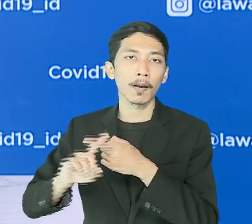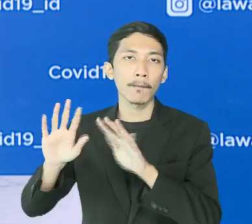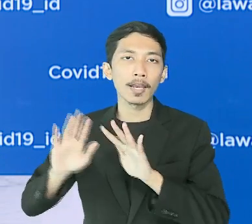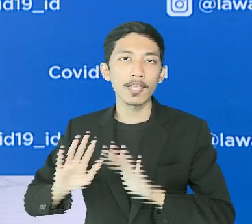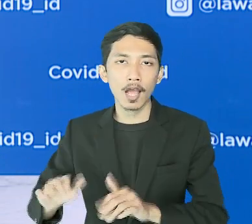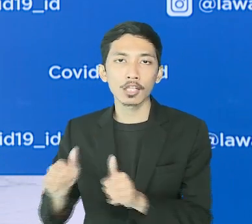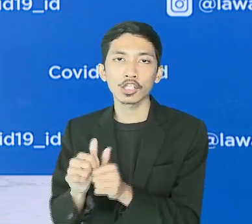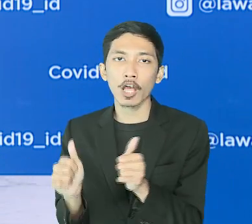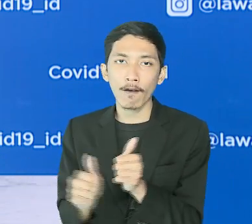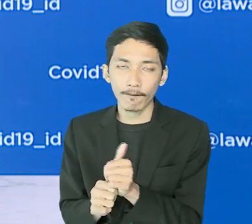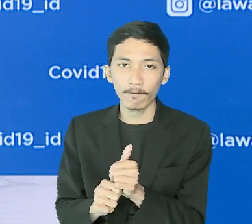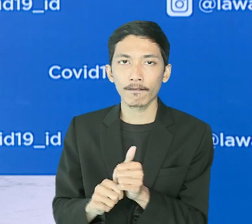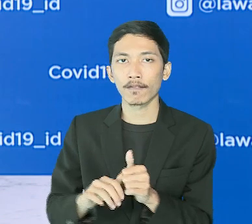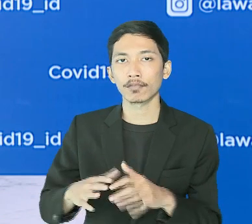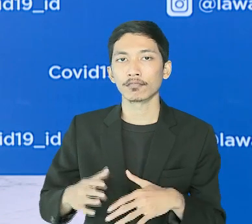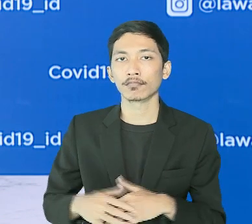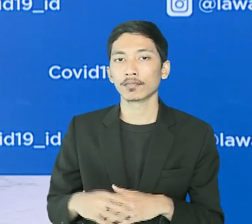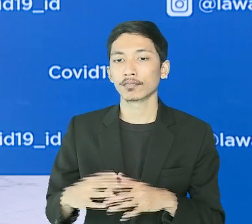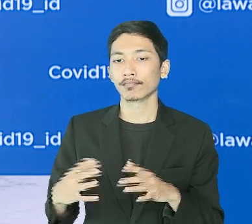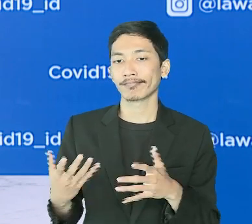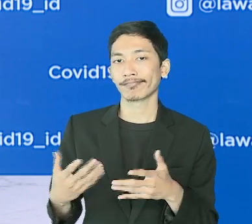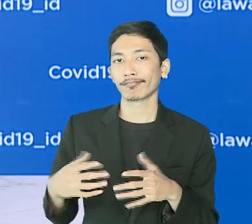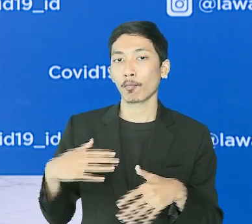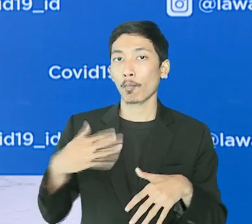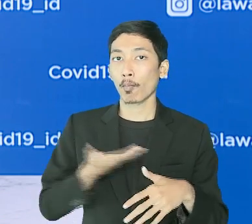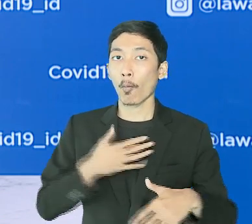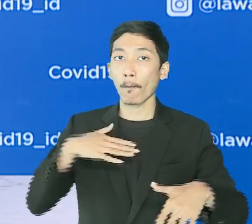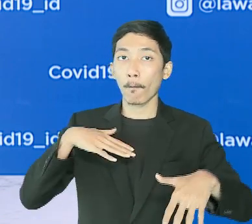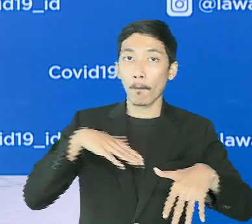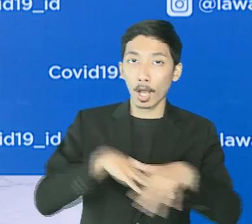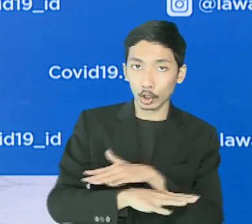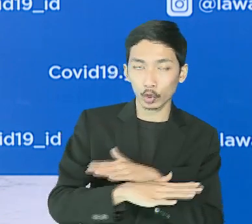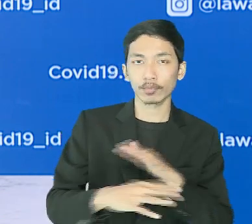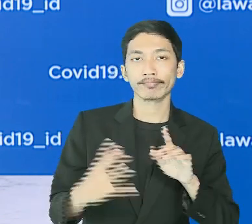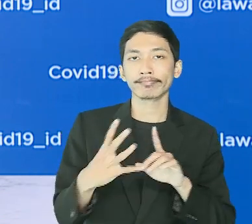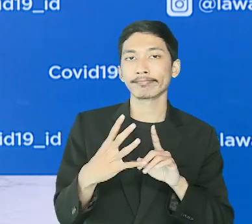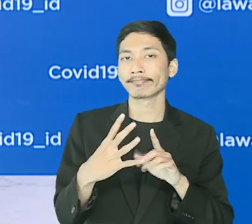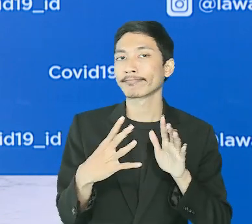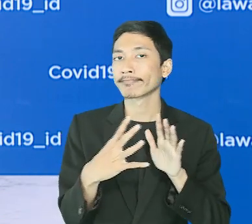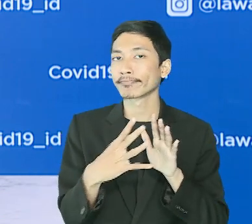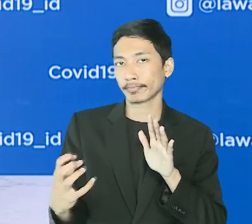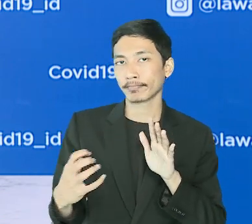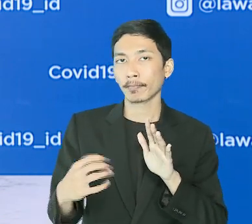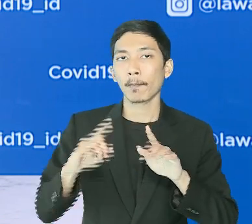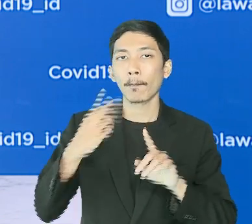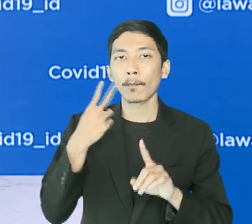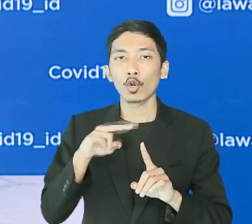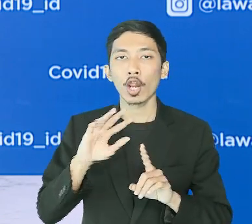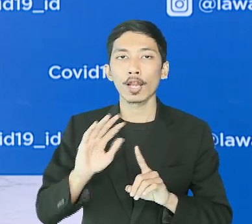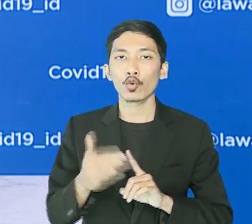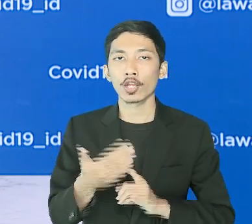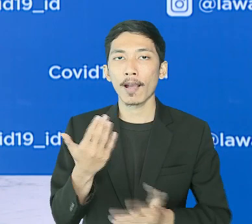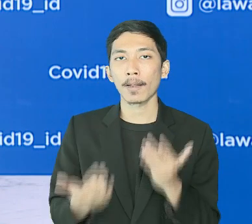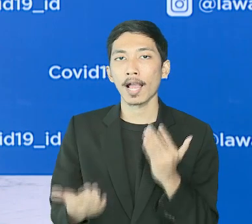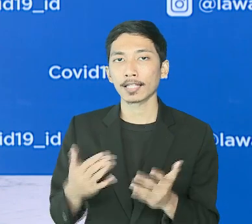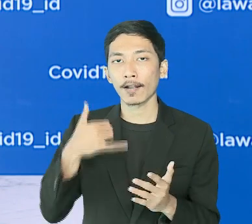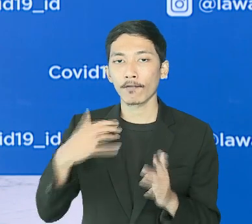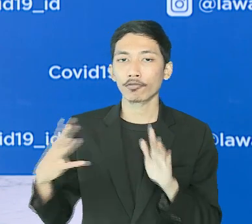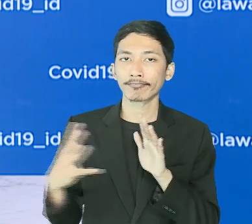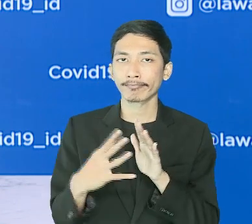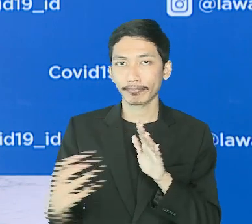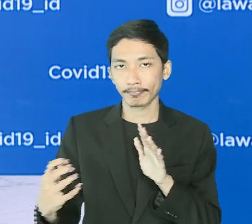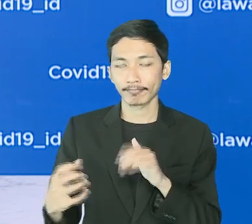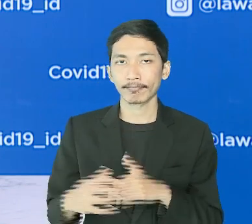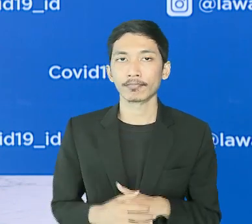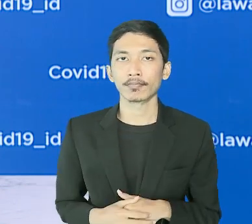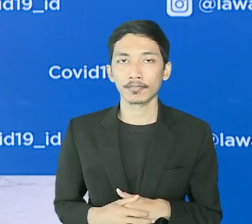pendukung juga akan menggunakan Peduli Lindungi untuk screening di lokasi kompetisi dan latihan. Penonton tidak